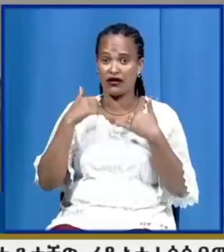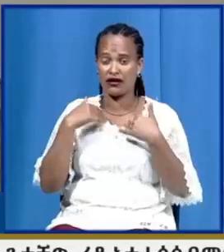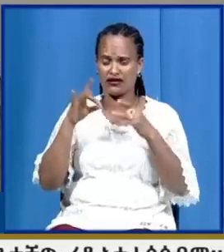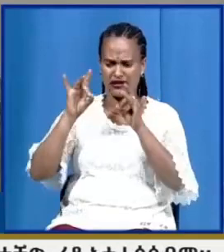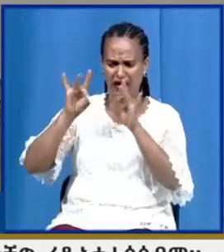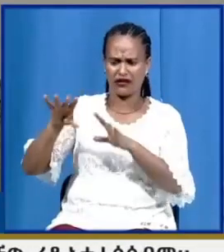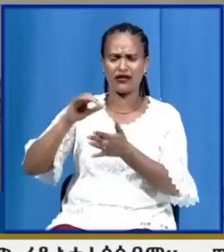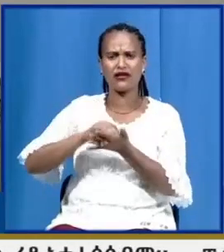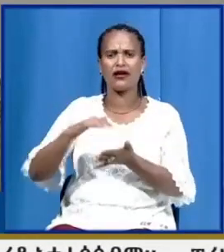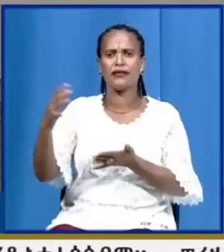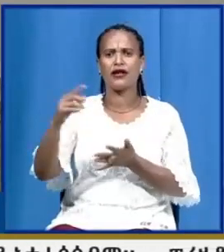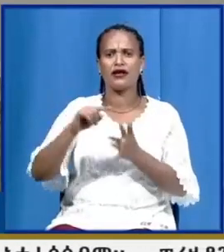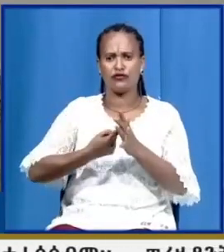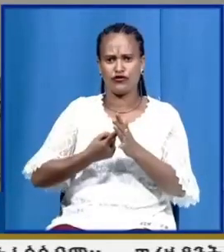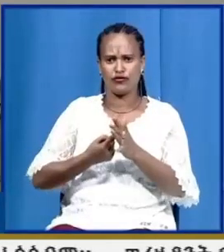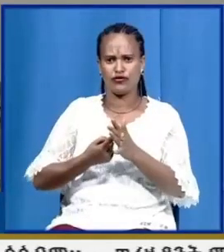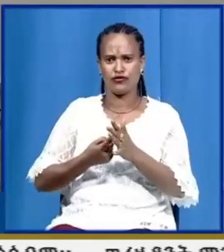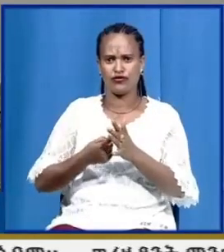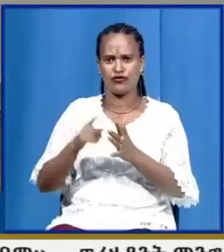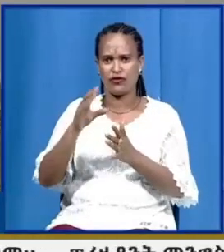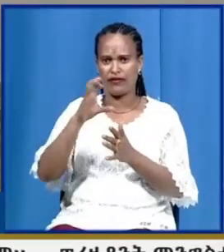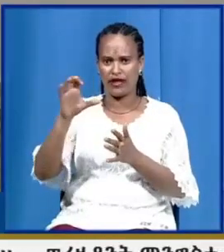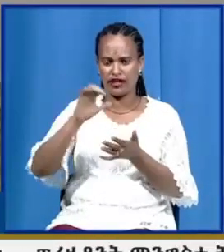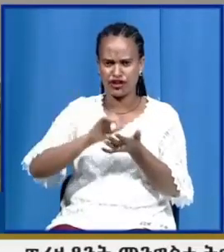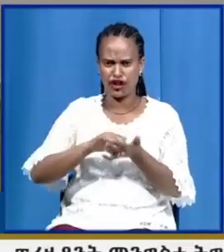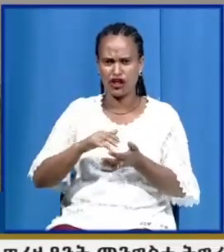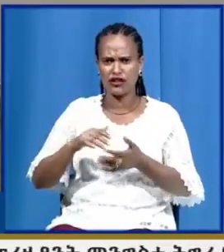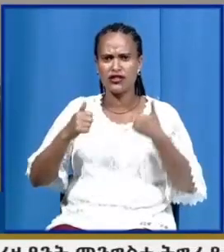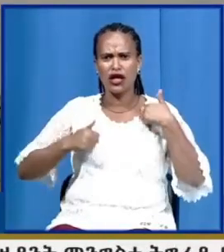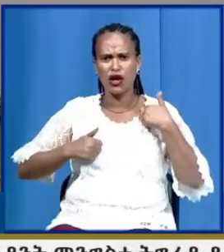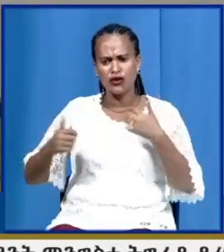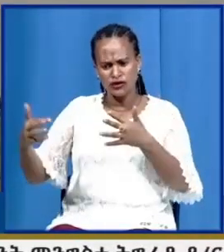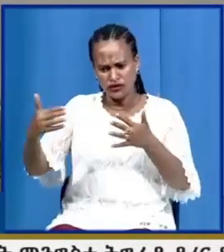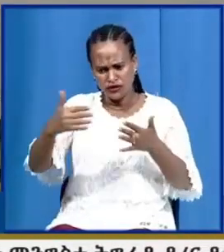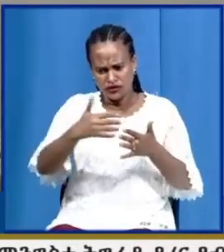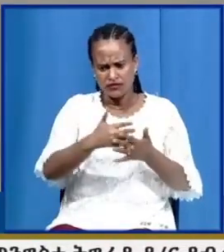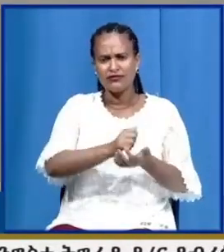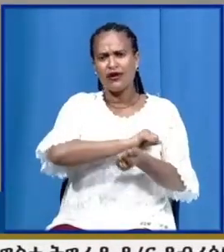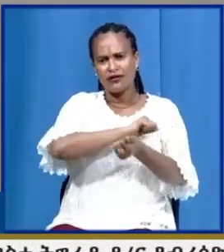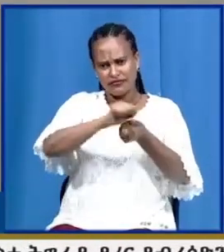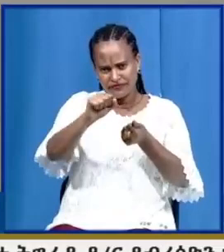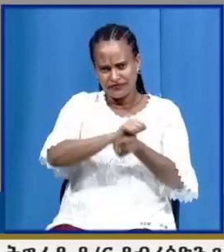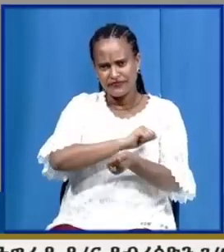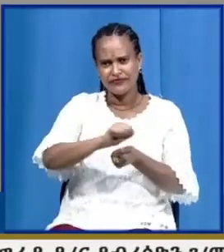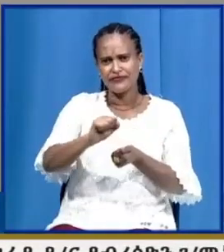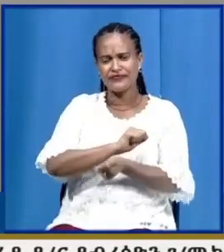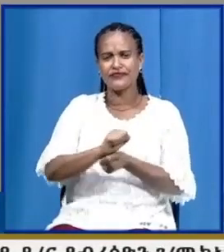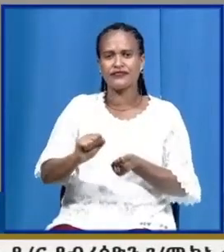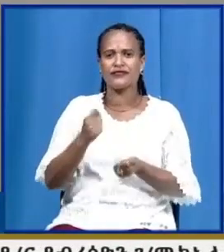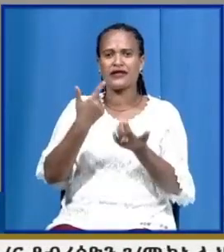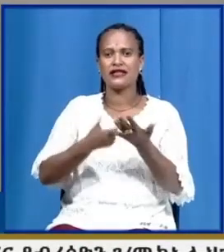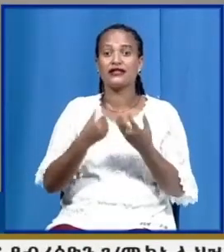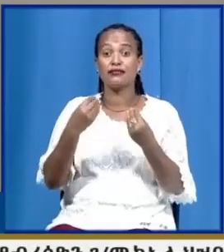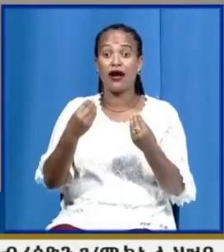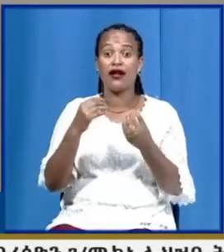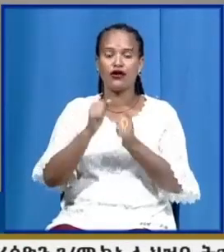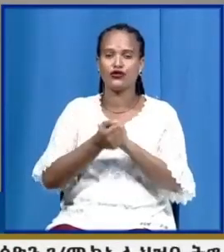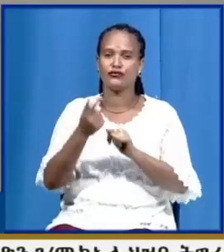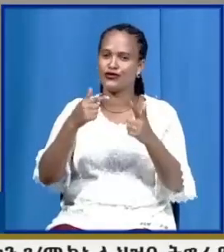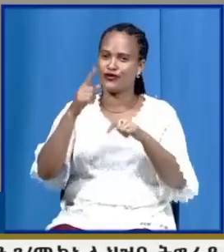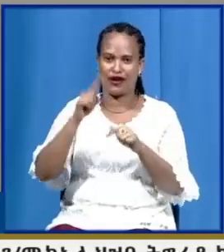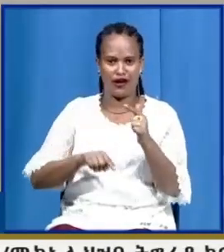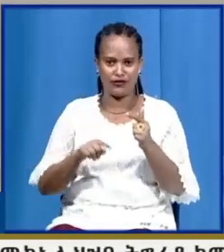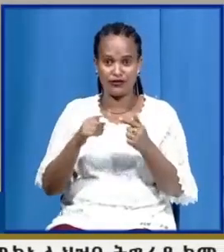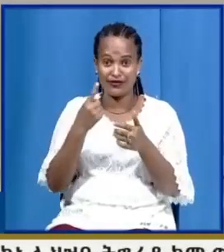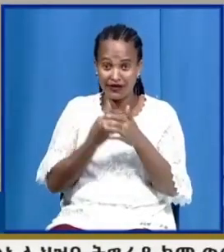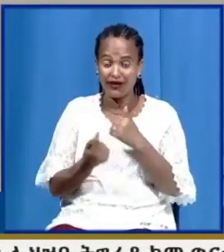ደጋሚ ወራር ካብ ዝጅምሩ ኣማይ ትሽሓት ሰራዊት ተሰሊፎም ኩሉ ዓይነት ጋዕ ገልጠም ተሰሊፎም እዚ ዝበሃል ለውጢ ከውፅኡ ይከኣልን ጥራሕ